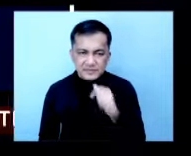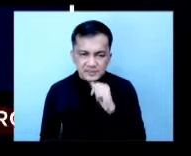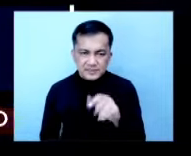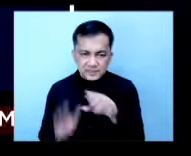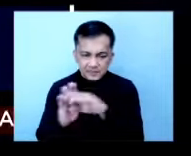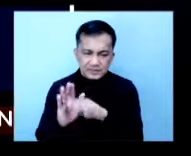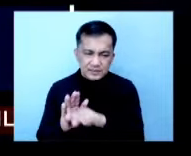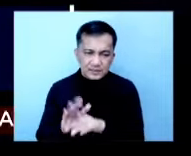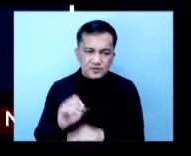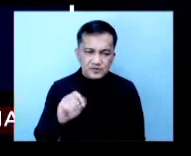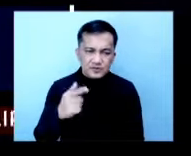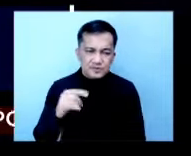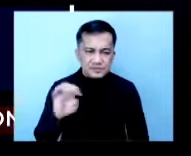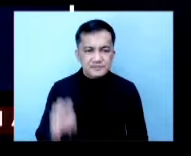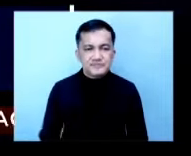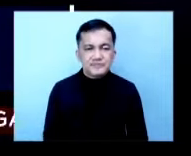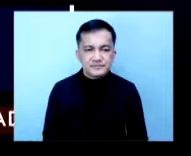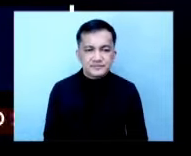OG.